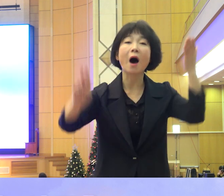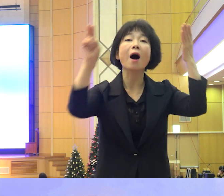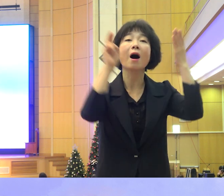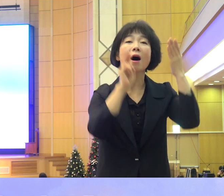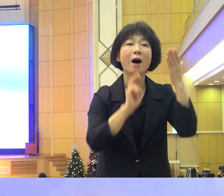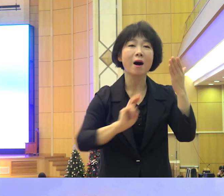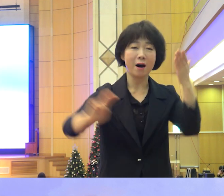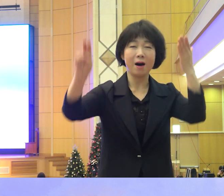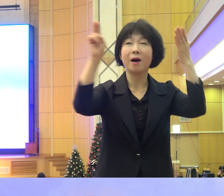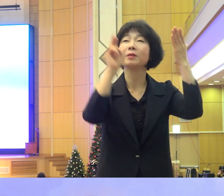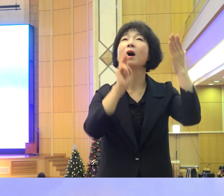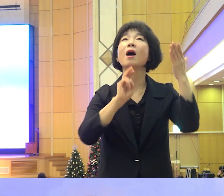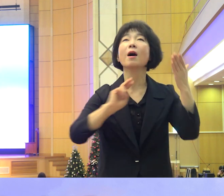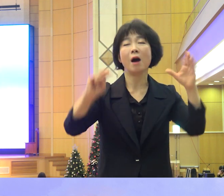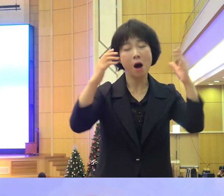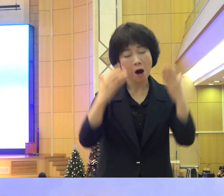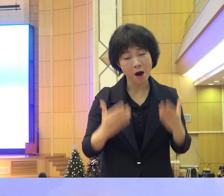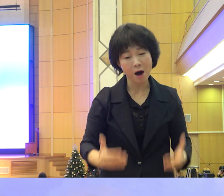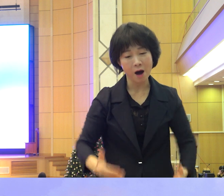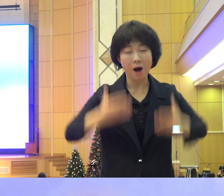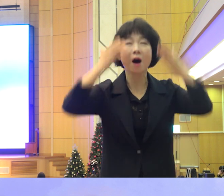주님을